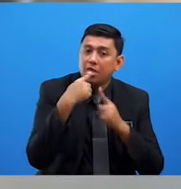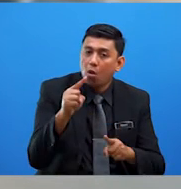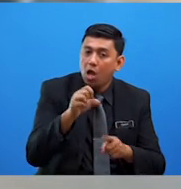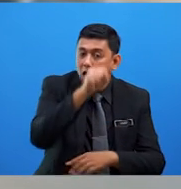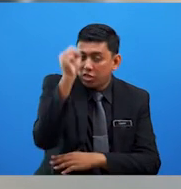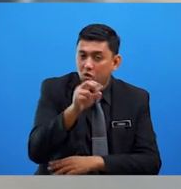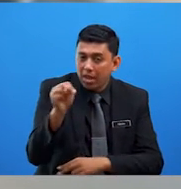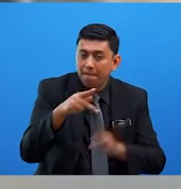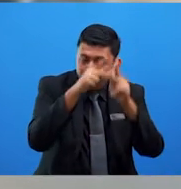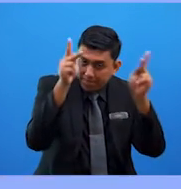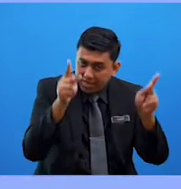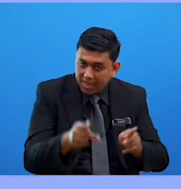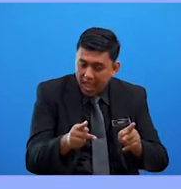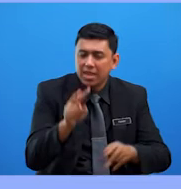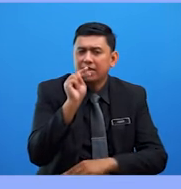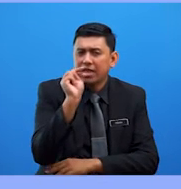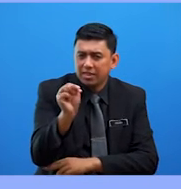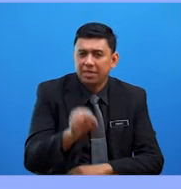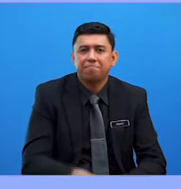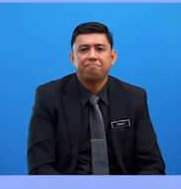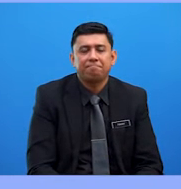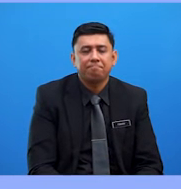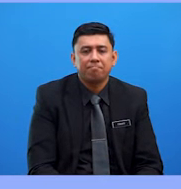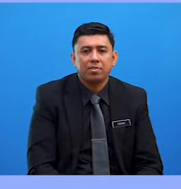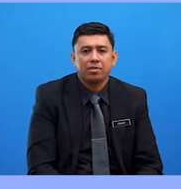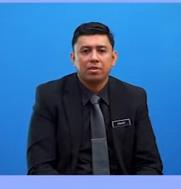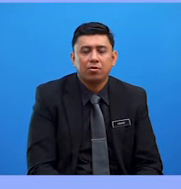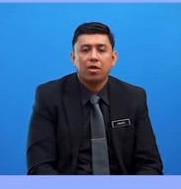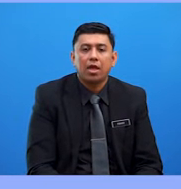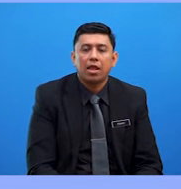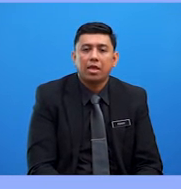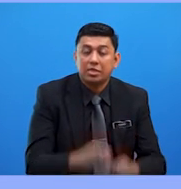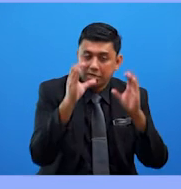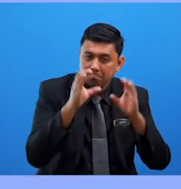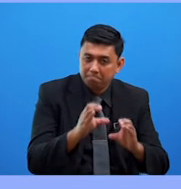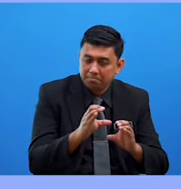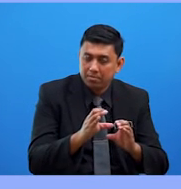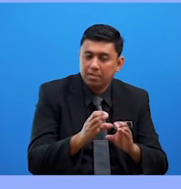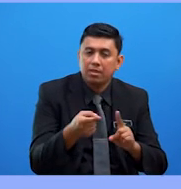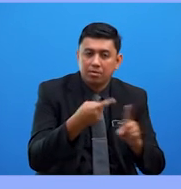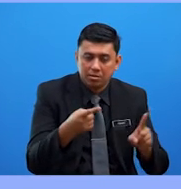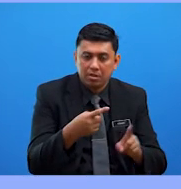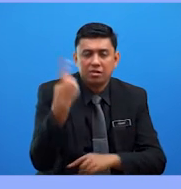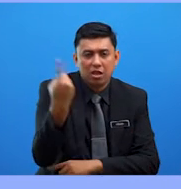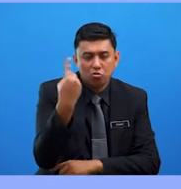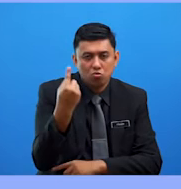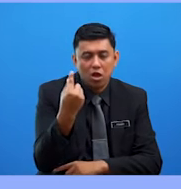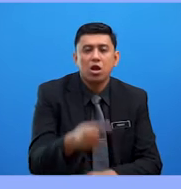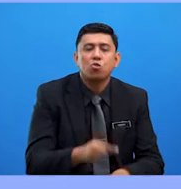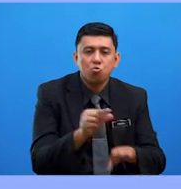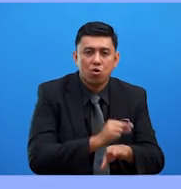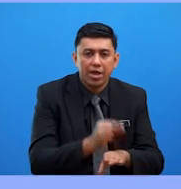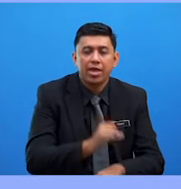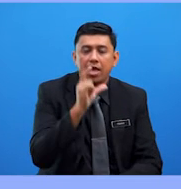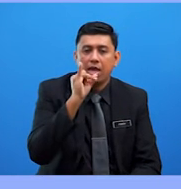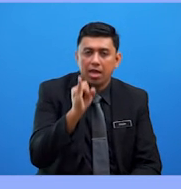soalan peperiksaan nanti. Seperti biasa, tips dari cikgu ialah sentiasa gunakan